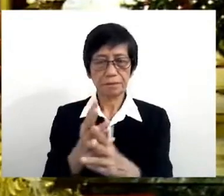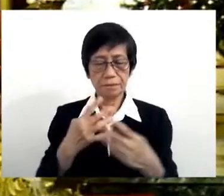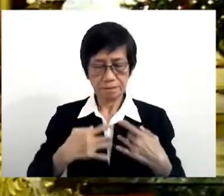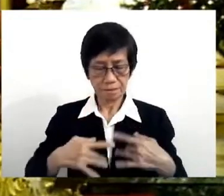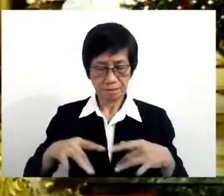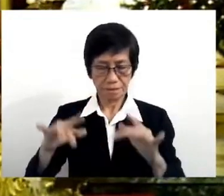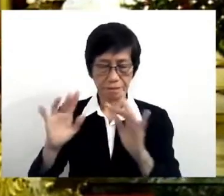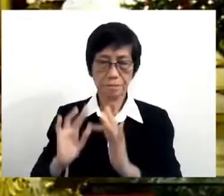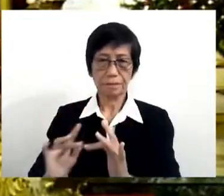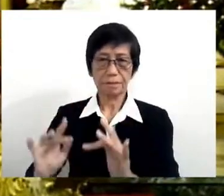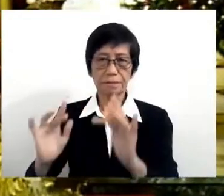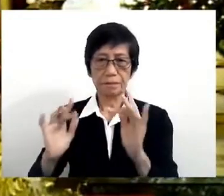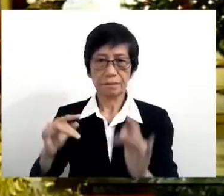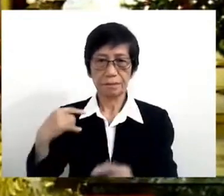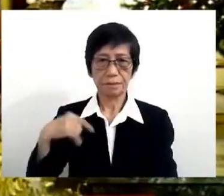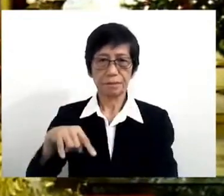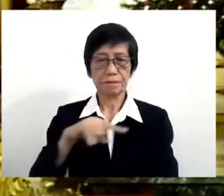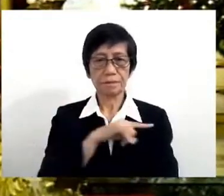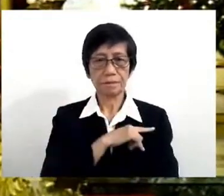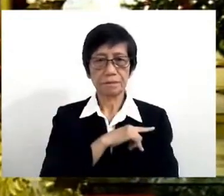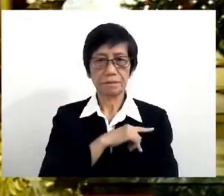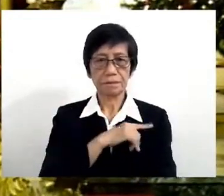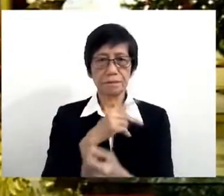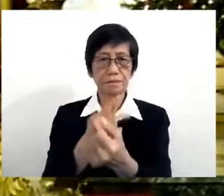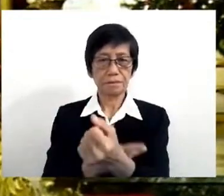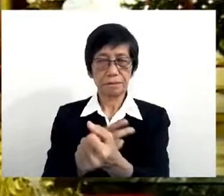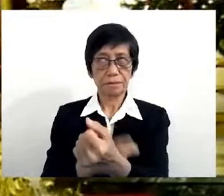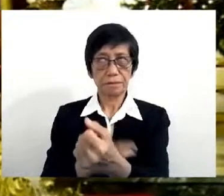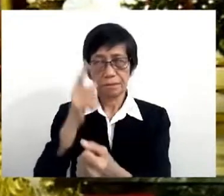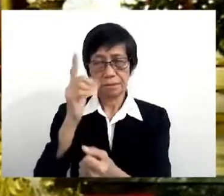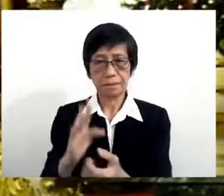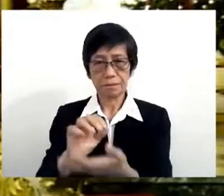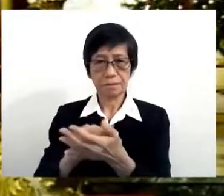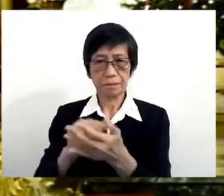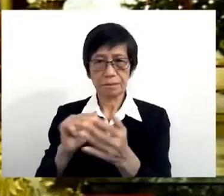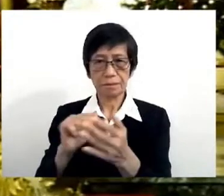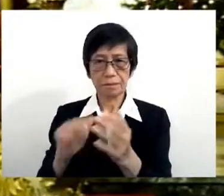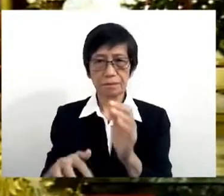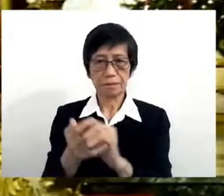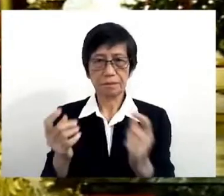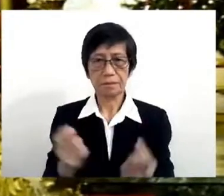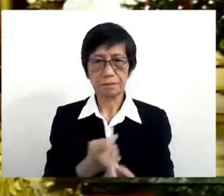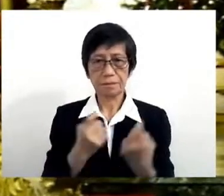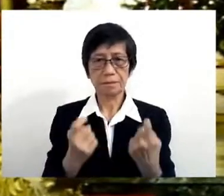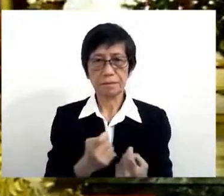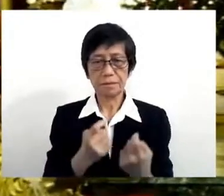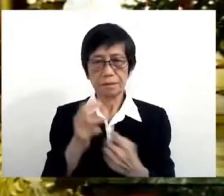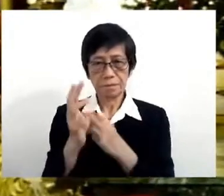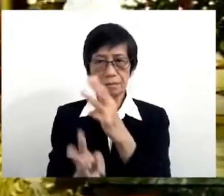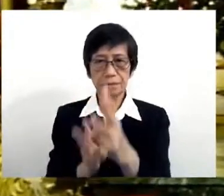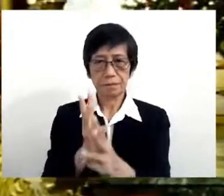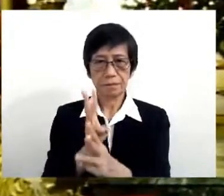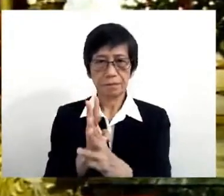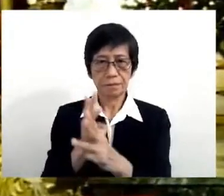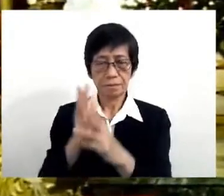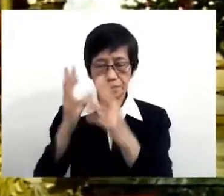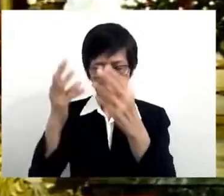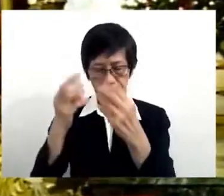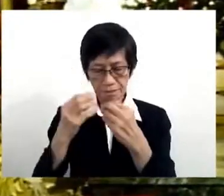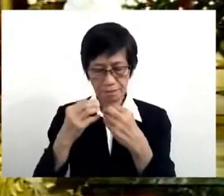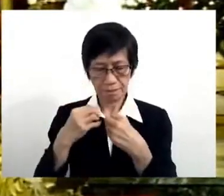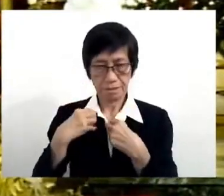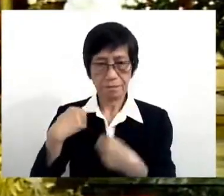sa amin. Kordero ng Diyos na nag-aalis ng mga kasalanan ng sanlibutan,